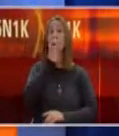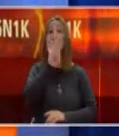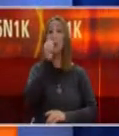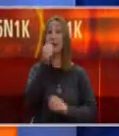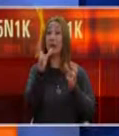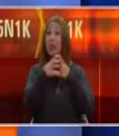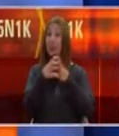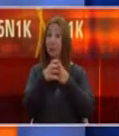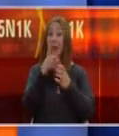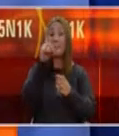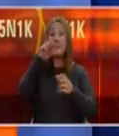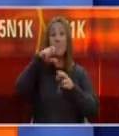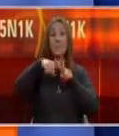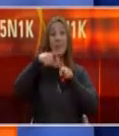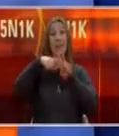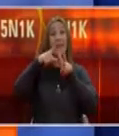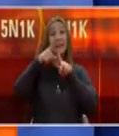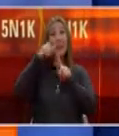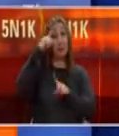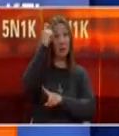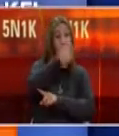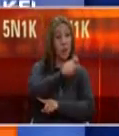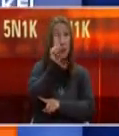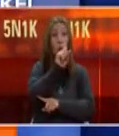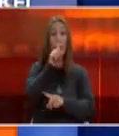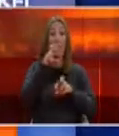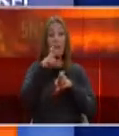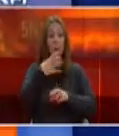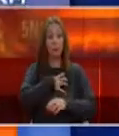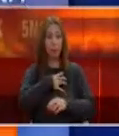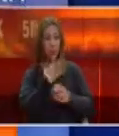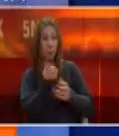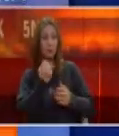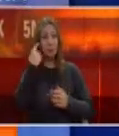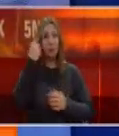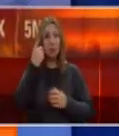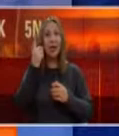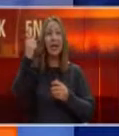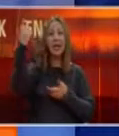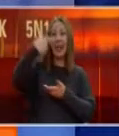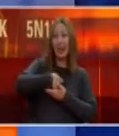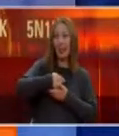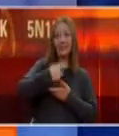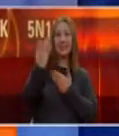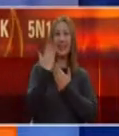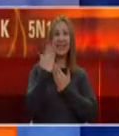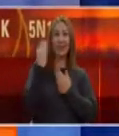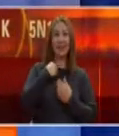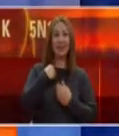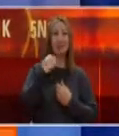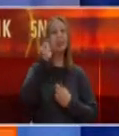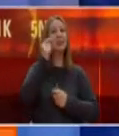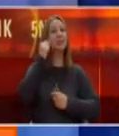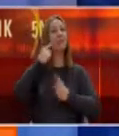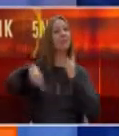katıldı, 5'i patent başvurusu yaptı. Gelecek sene 10 patent başvurusu bekliyoruz. Müthiş. Bir tane melek yatırımcı arıyoruz o takımlara destek buradan olabilecek. Buradan da duyuralım onu.